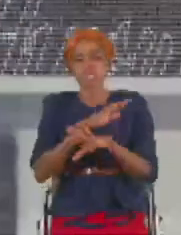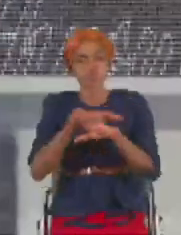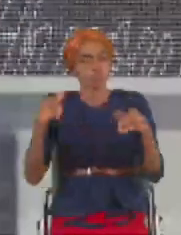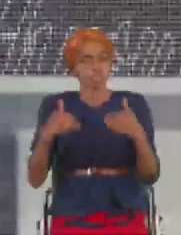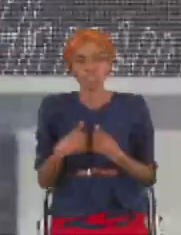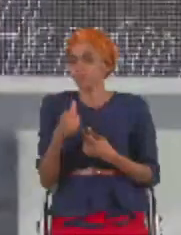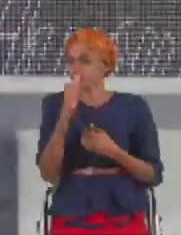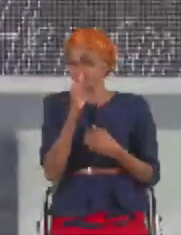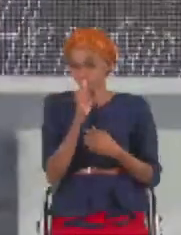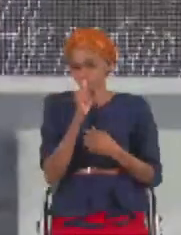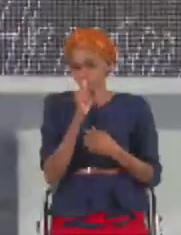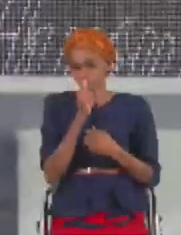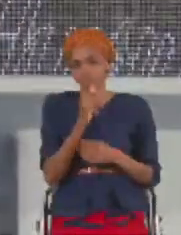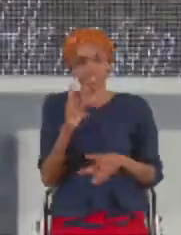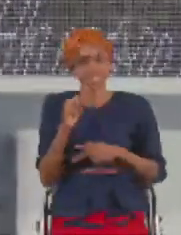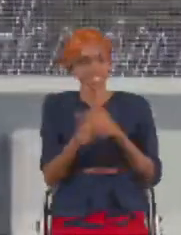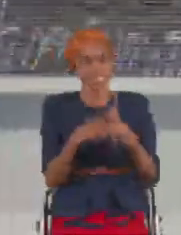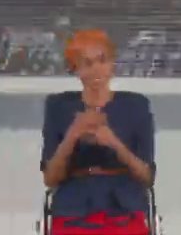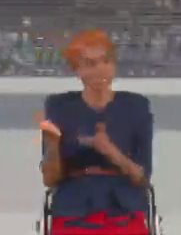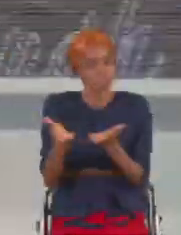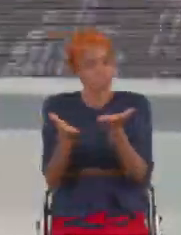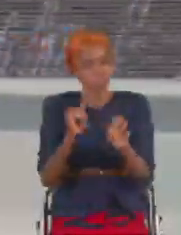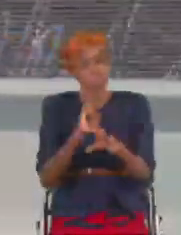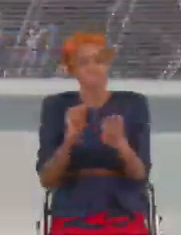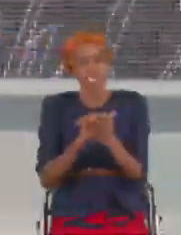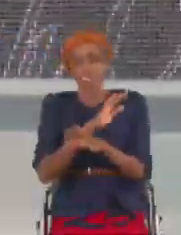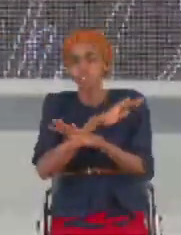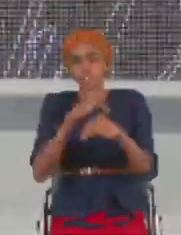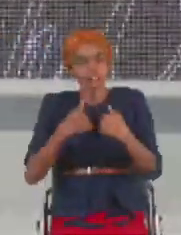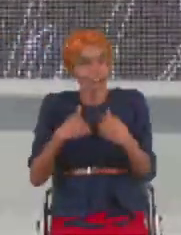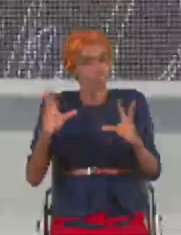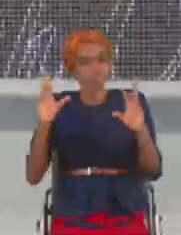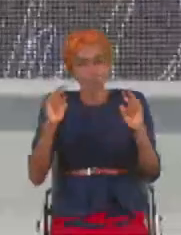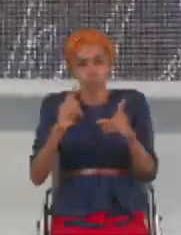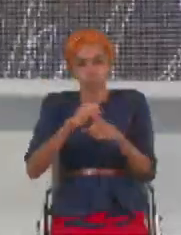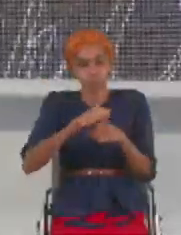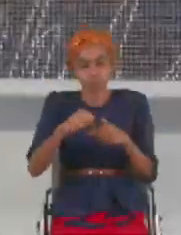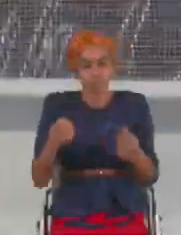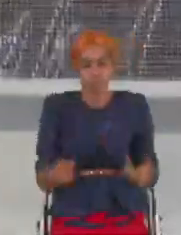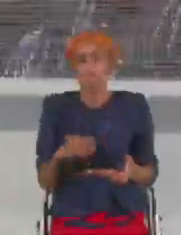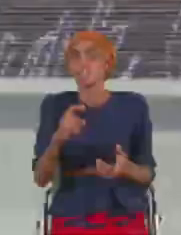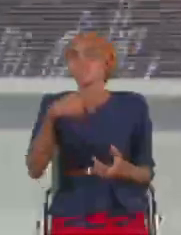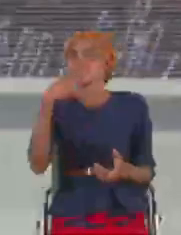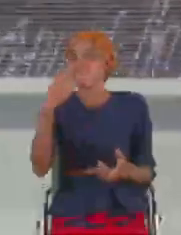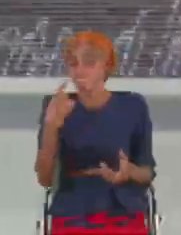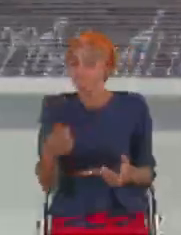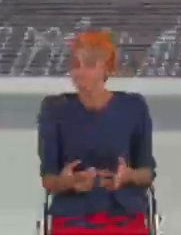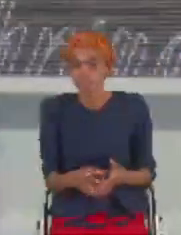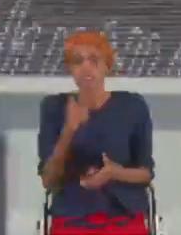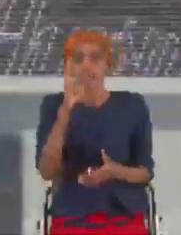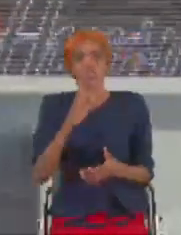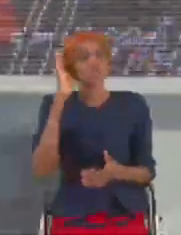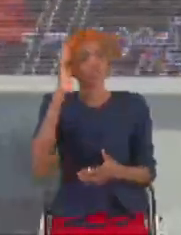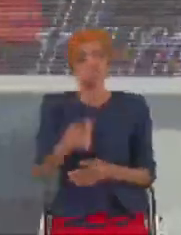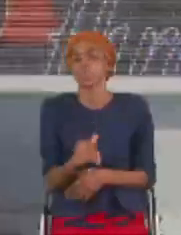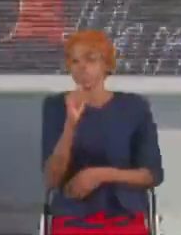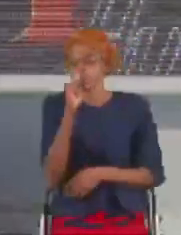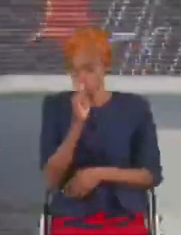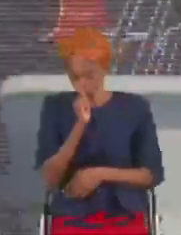n'a pas de persévérance le repas aux seniors un type de fer visage qui n'a pas de formation et d tu dois